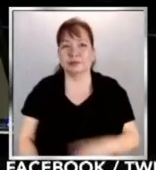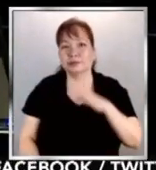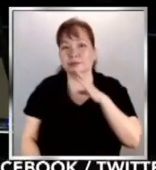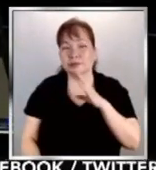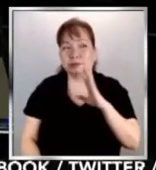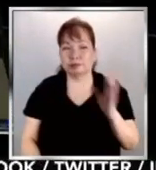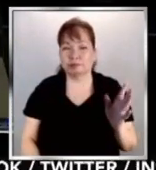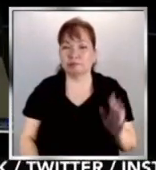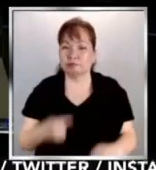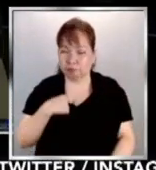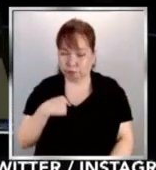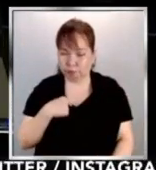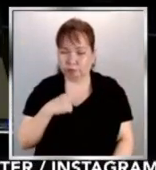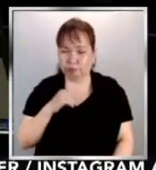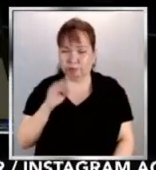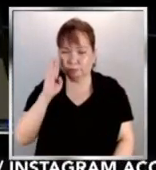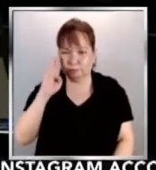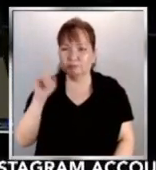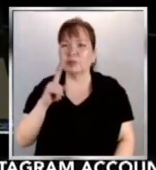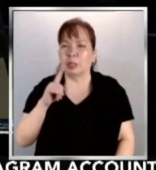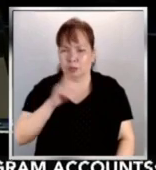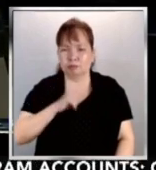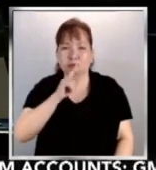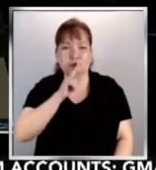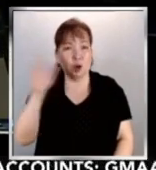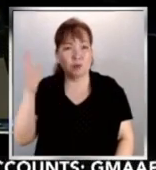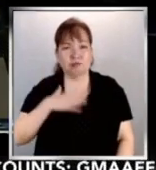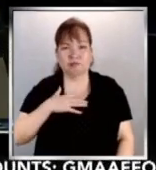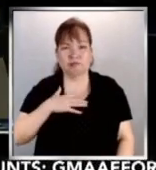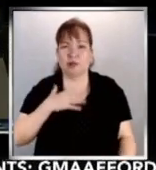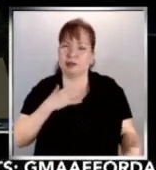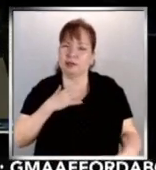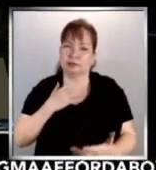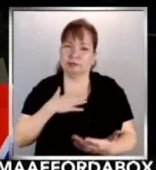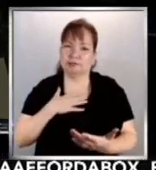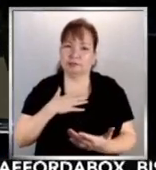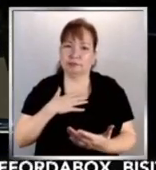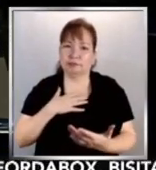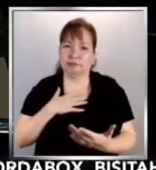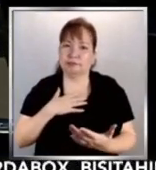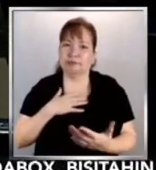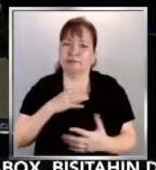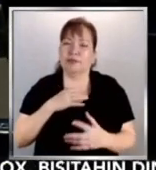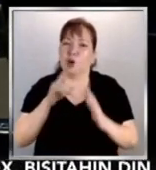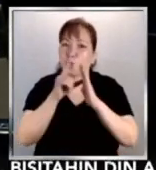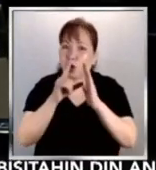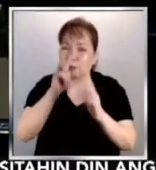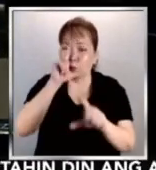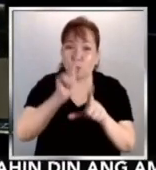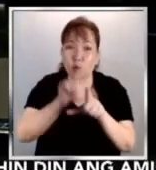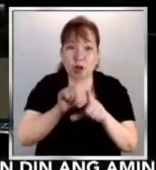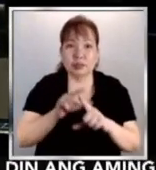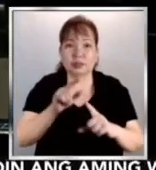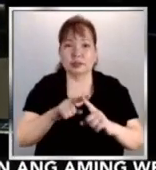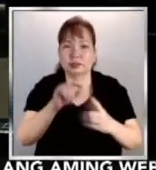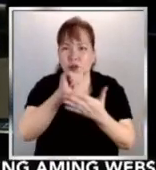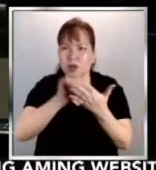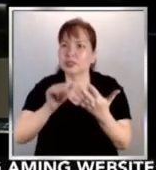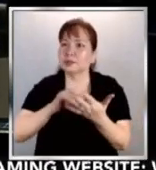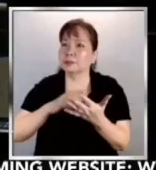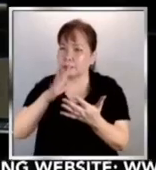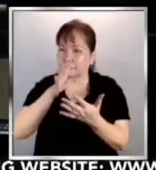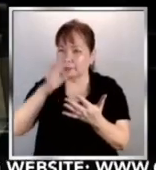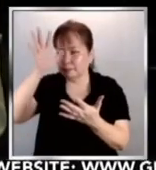my allegiance to the arts, just as my father and mother once did many